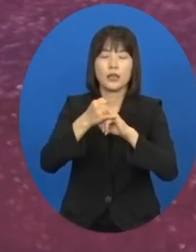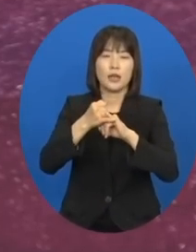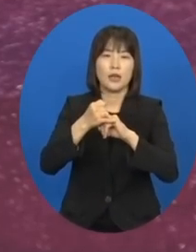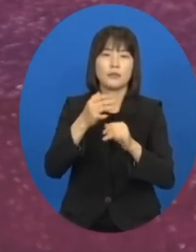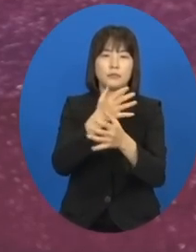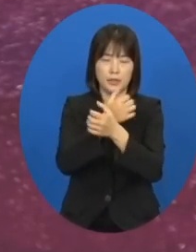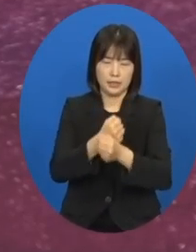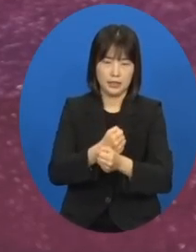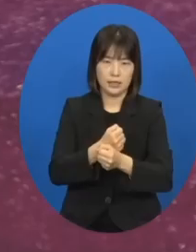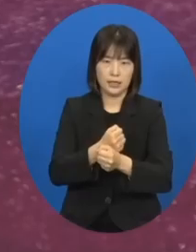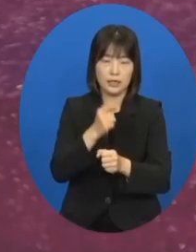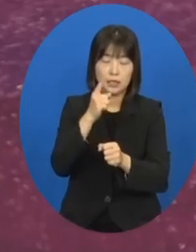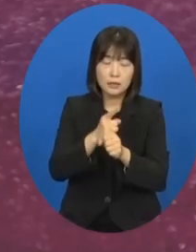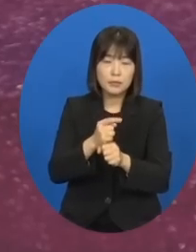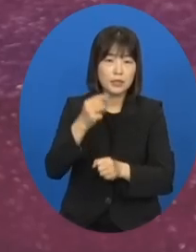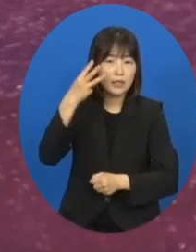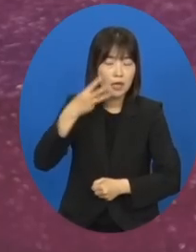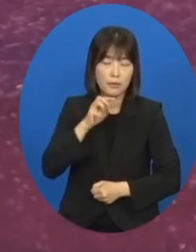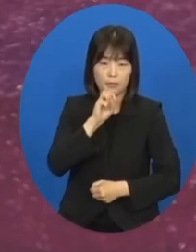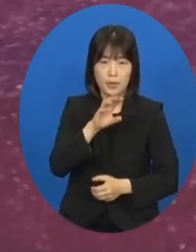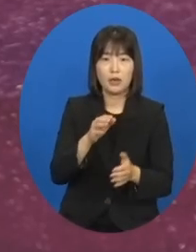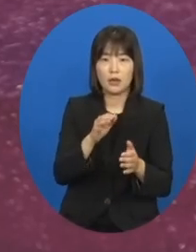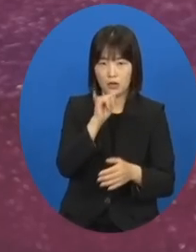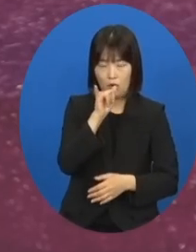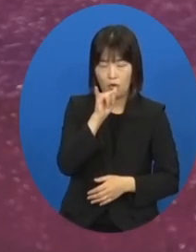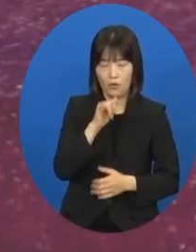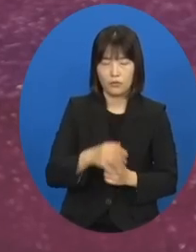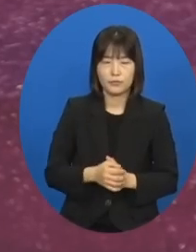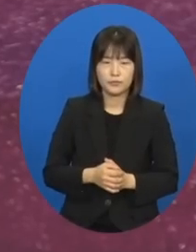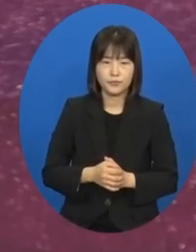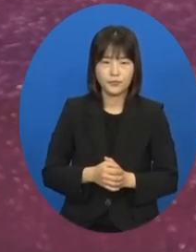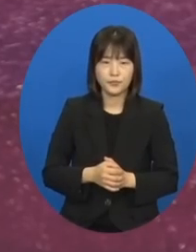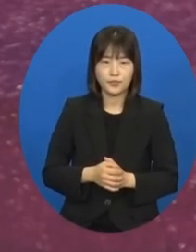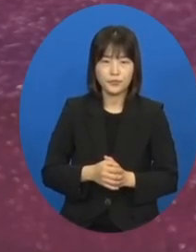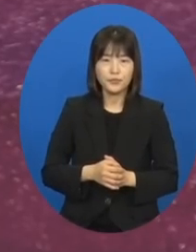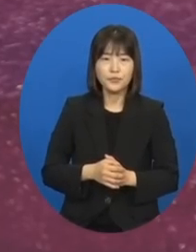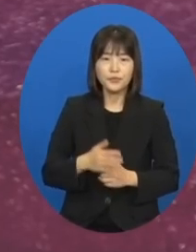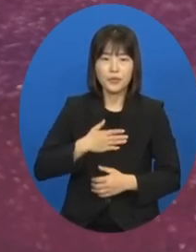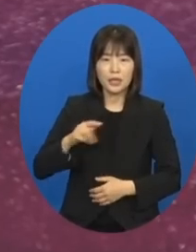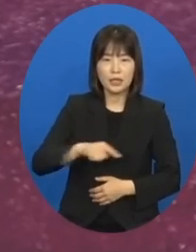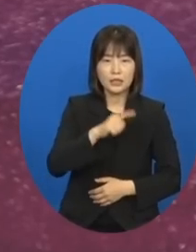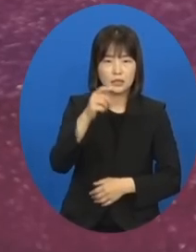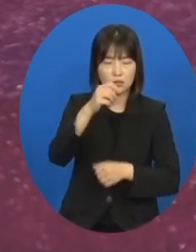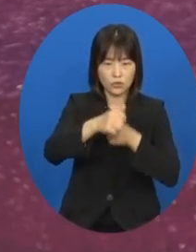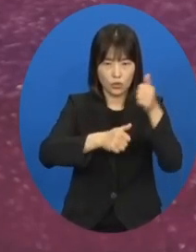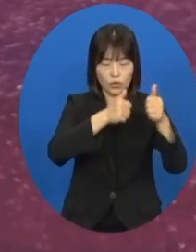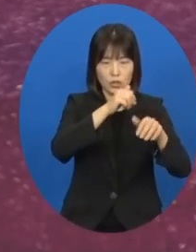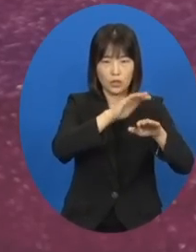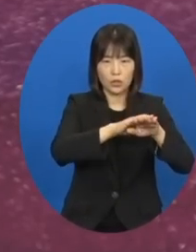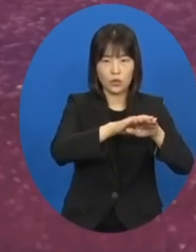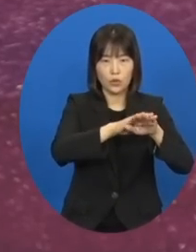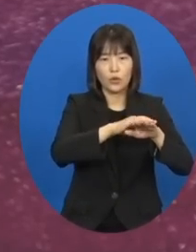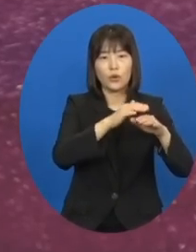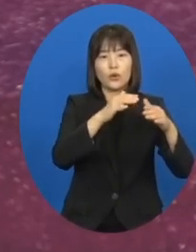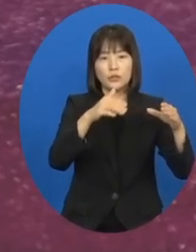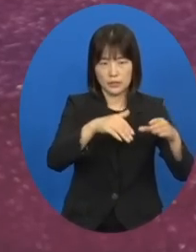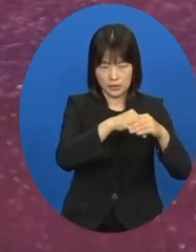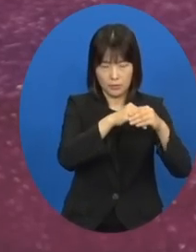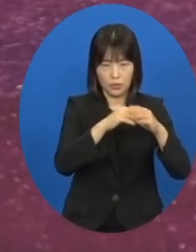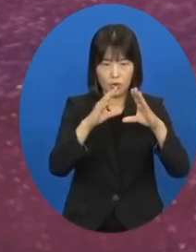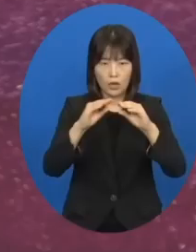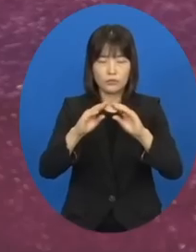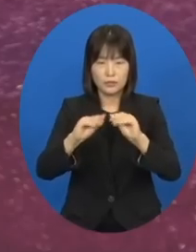예레미야가 말을 했다니까요 이 언약은 내가 그들의 조상들의 손을 잡고 애굽 땅에서 인도하여 내던 날에 맺은